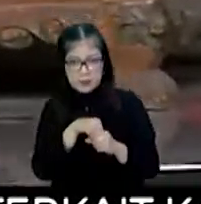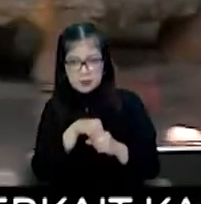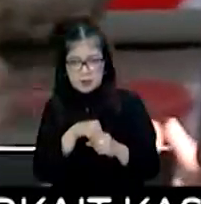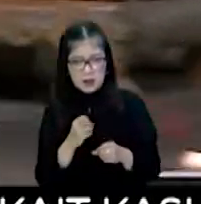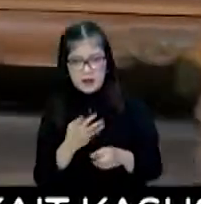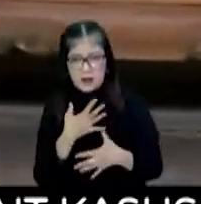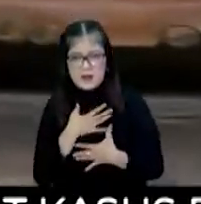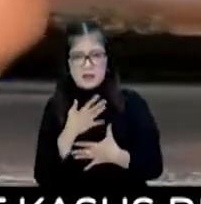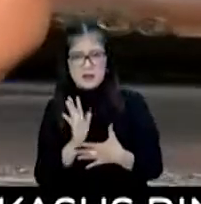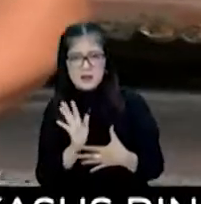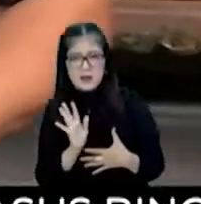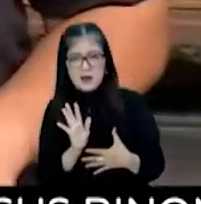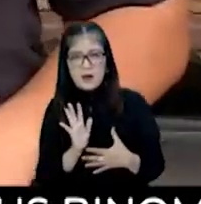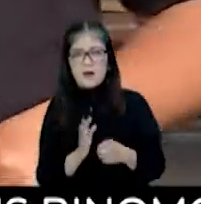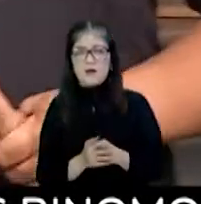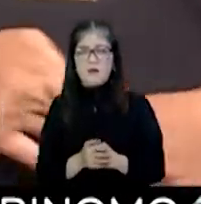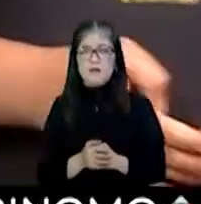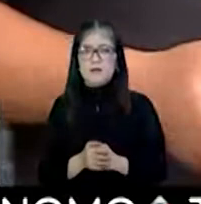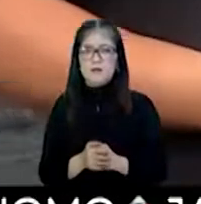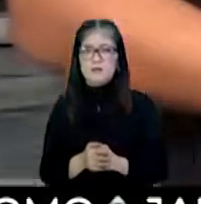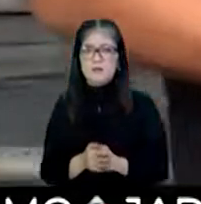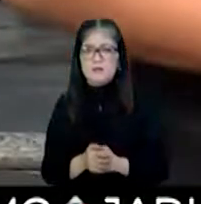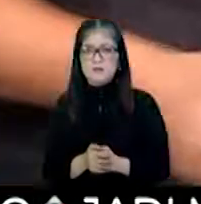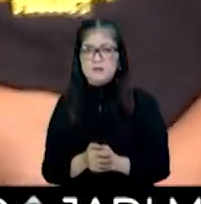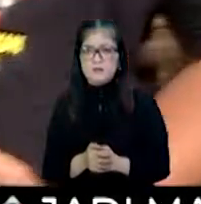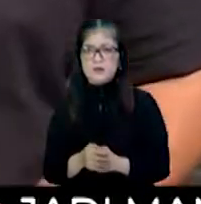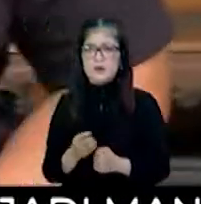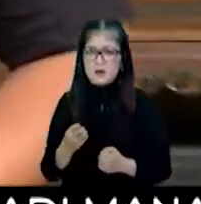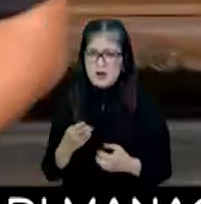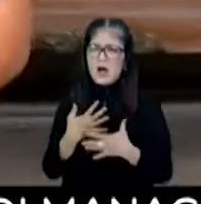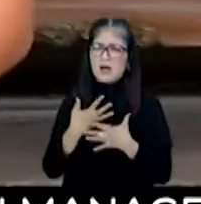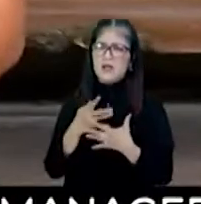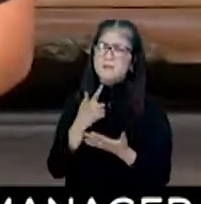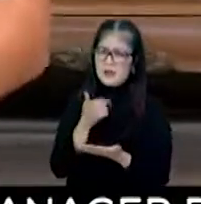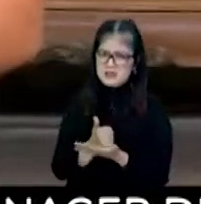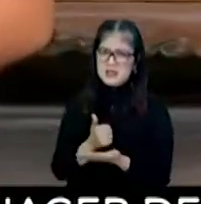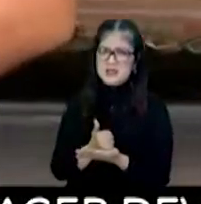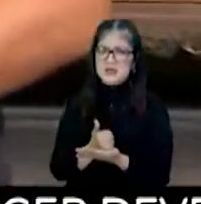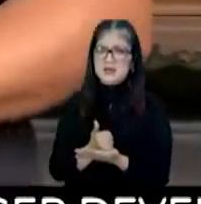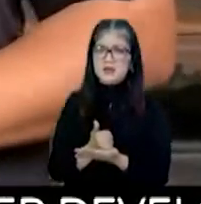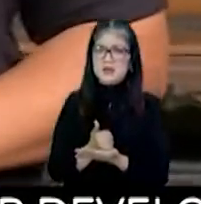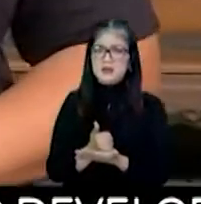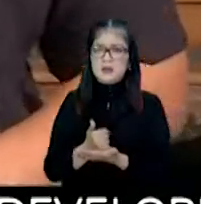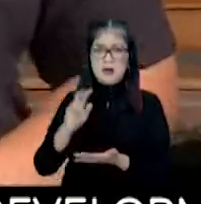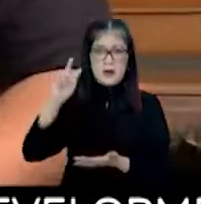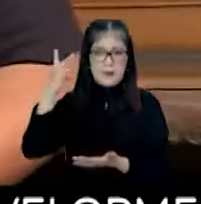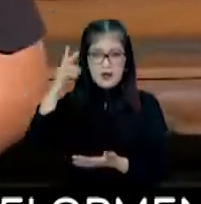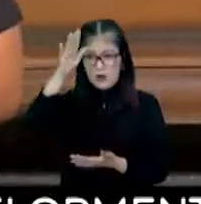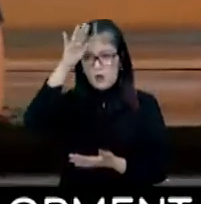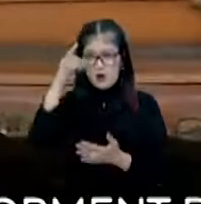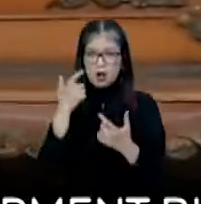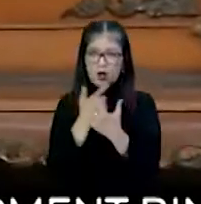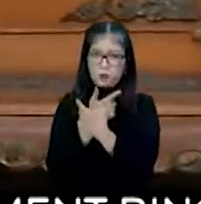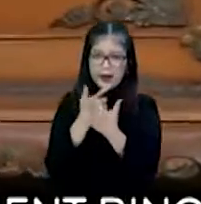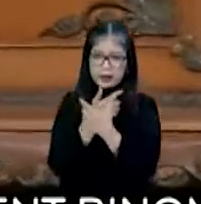gak sih ketika nama lu akhirnya disebut terlibat? Ya kaget mas, kaget saya. Sempat kemarin kan komedian inisial M.